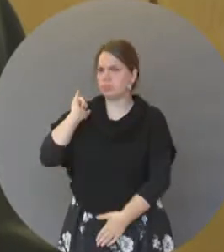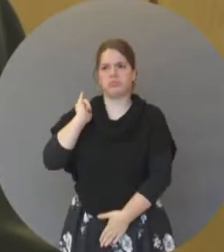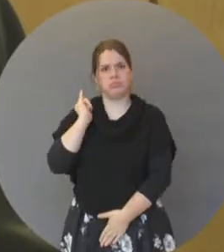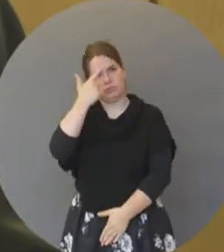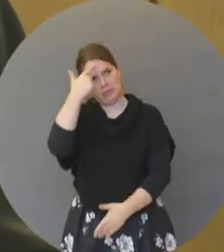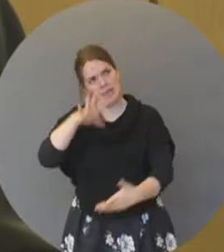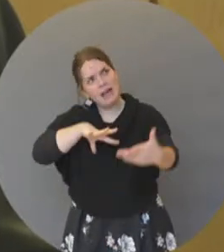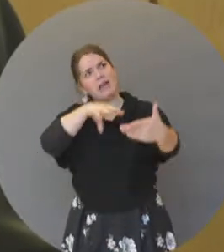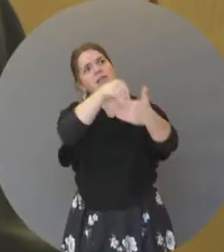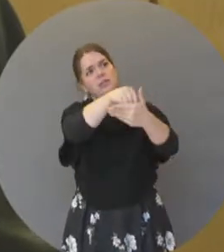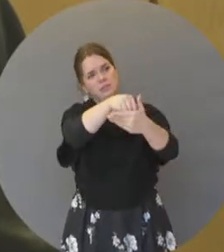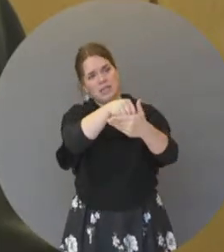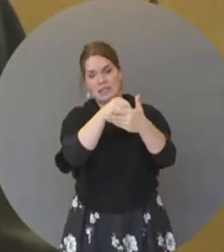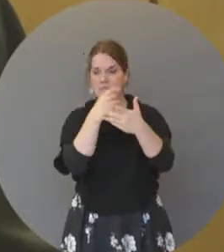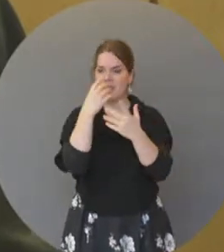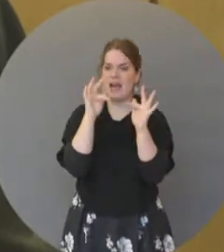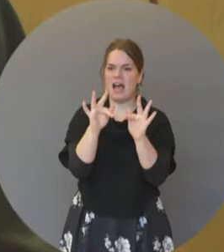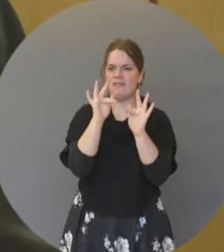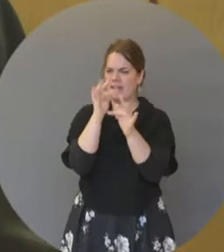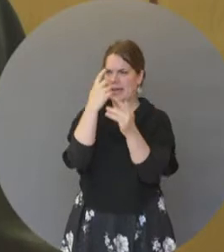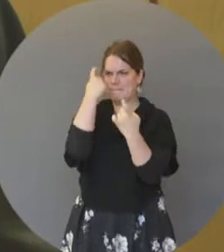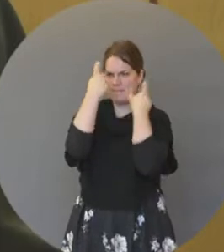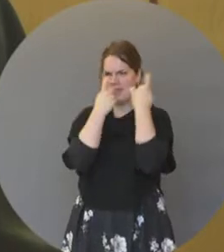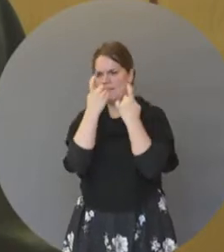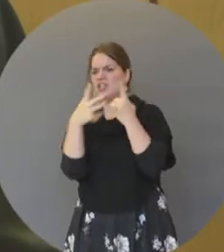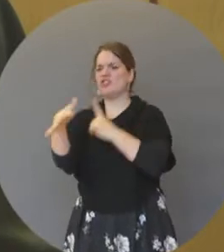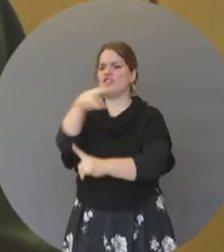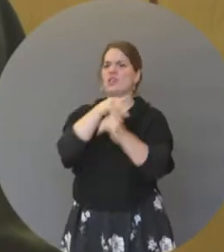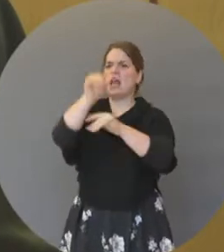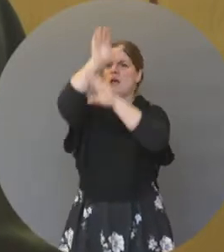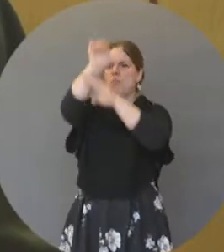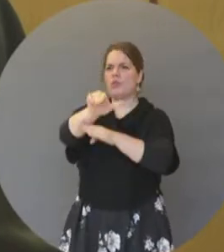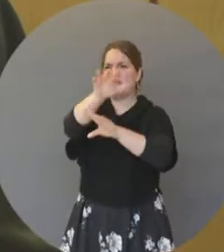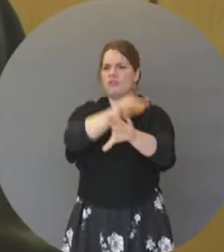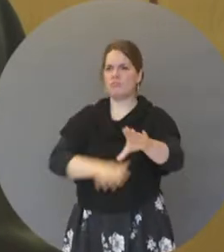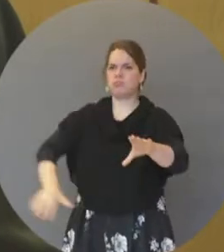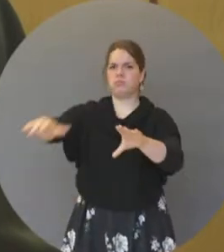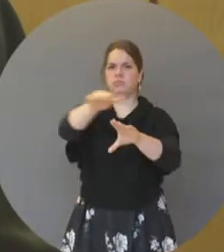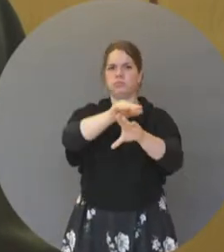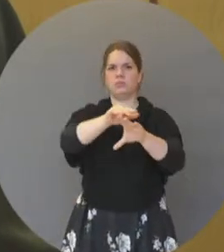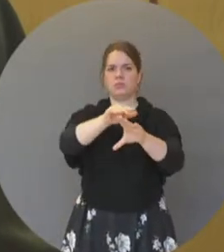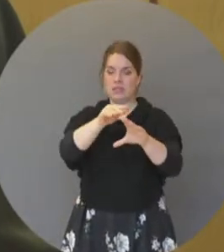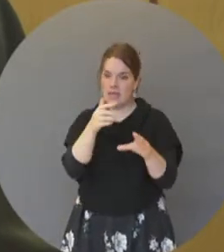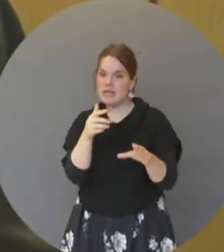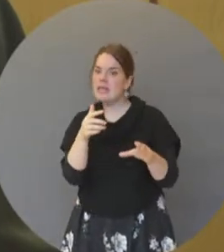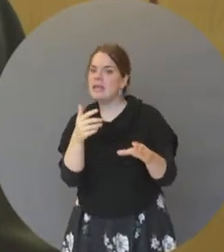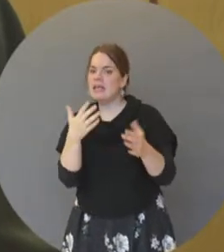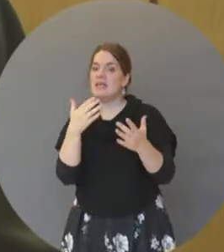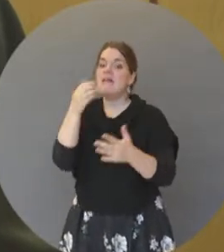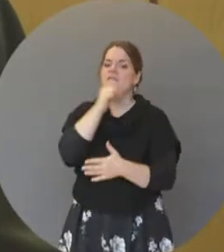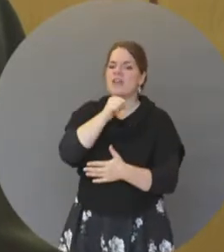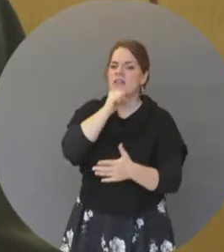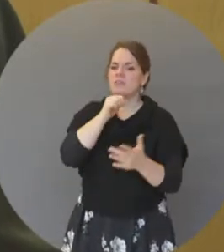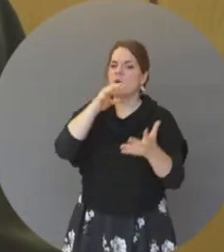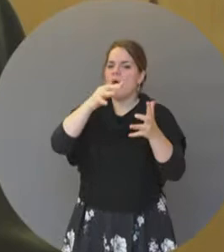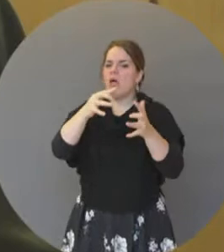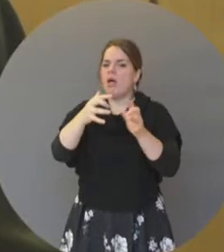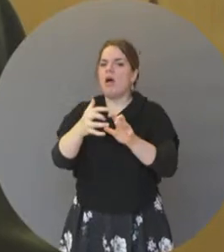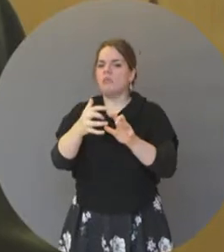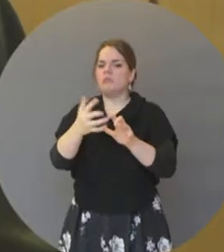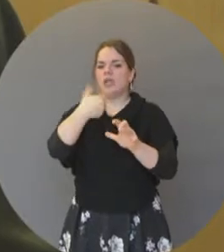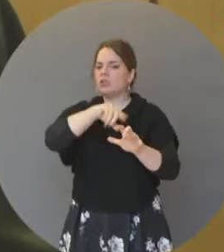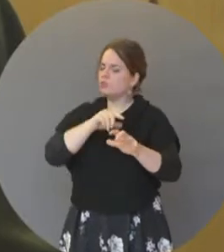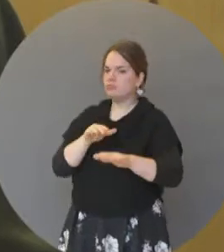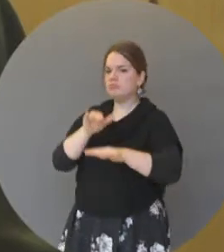réaliser ce nouvel édifice social protecteur capable de faire face au défi du vieillissement la